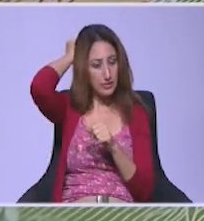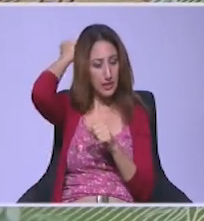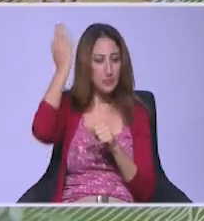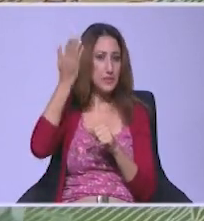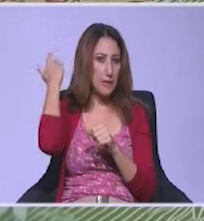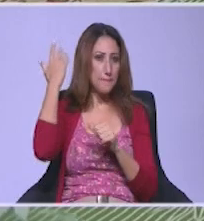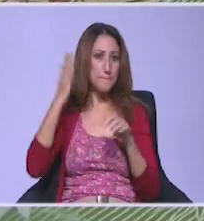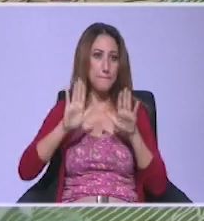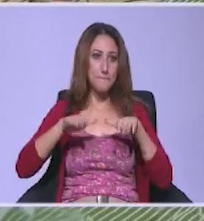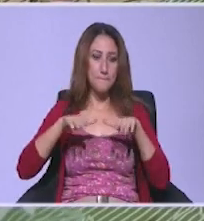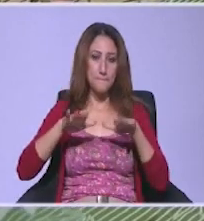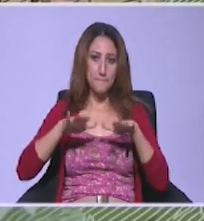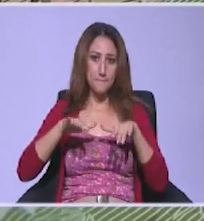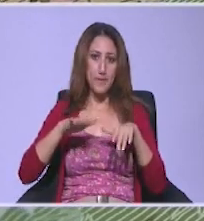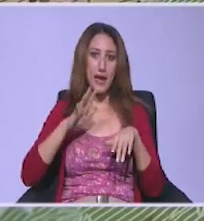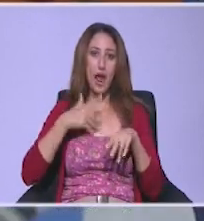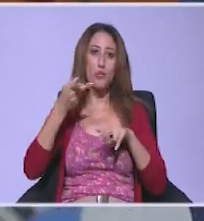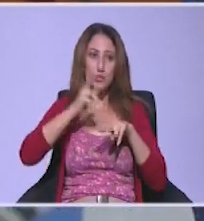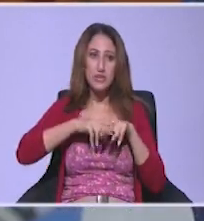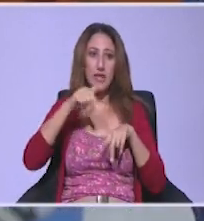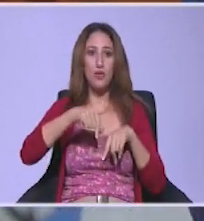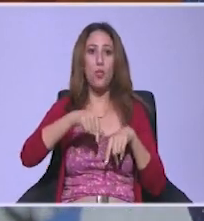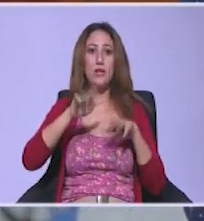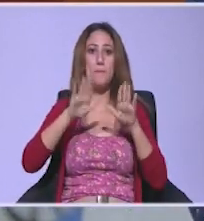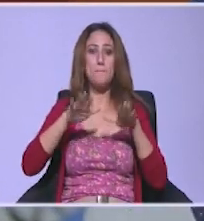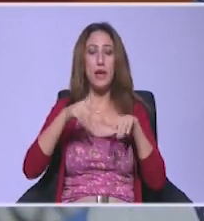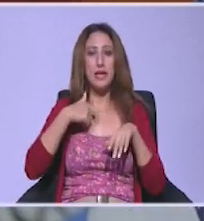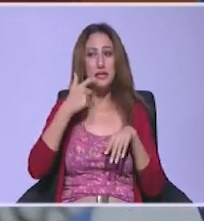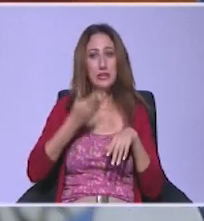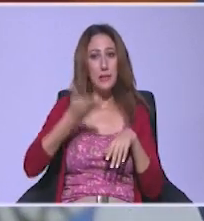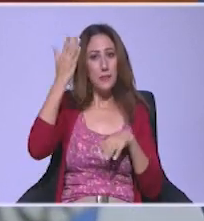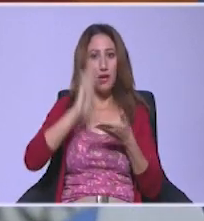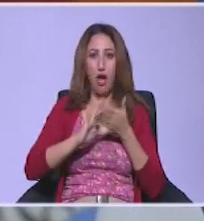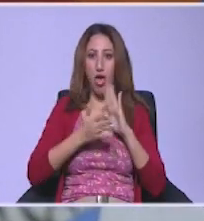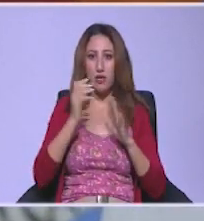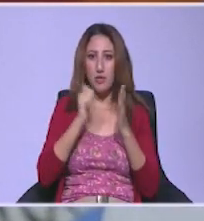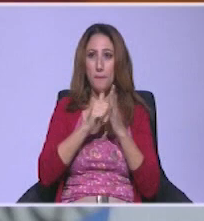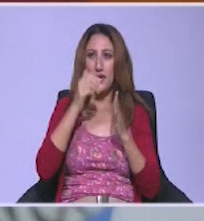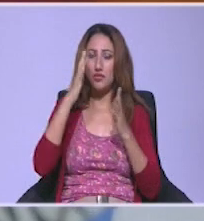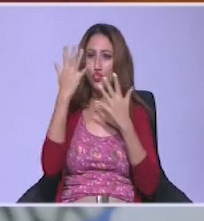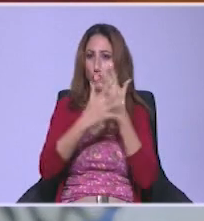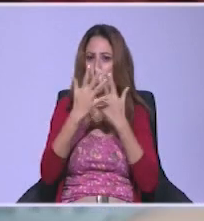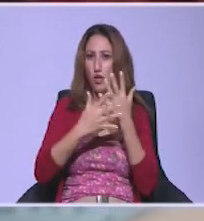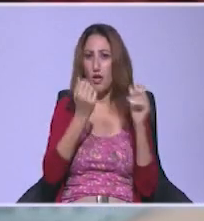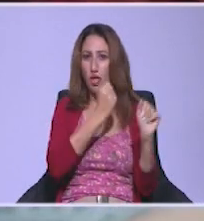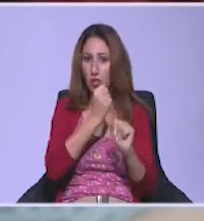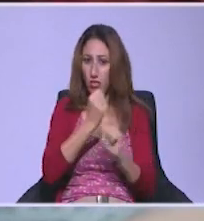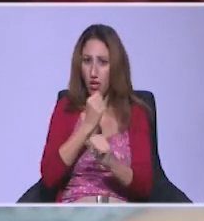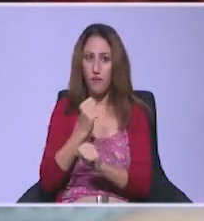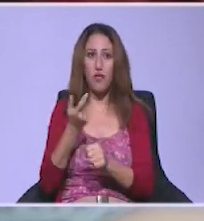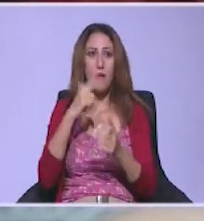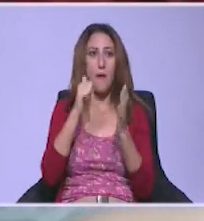فكان عندي امل ان انا اجيب المكنه. بعد ما انا كبرت كده اشتغلت عامله نظافه في الشركات، بعد كده اشتغلت في